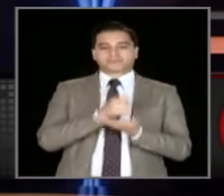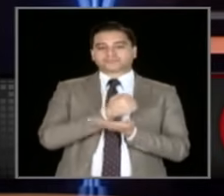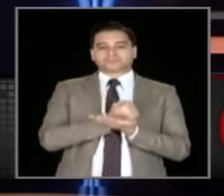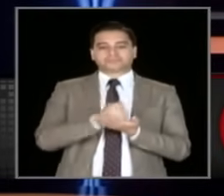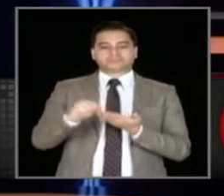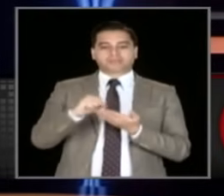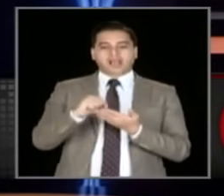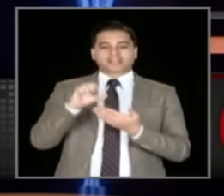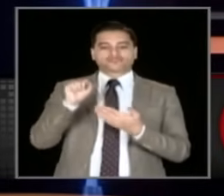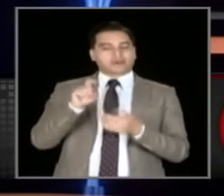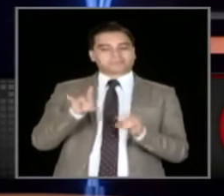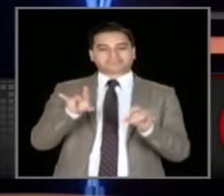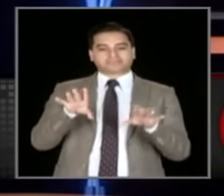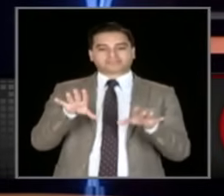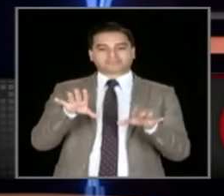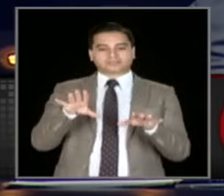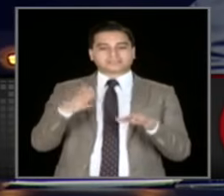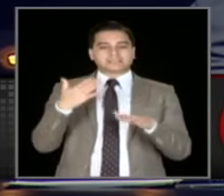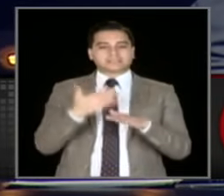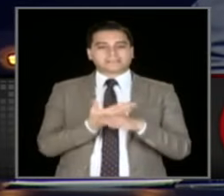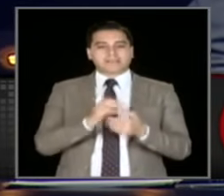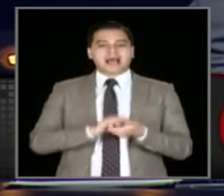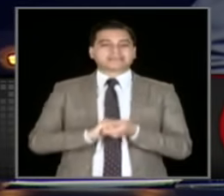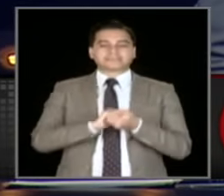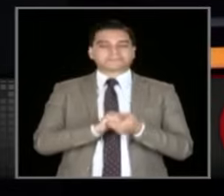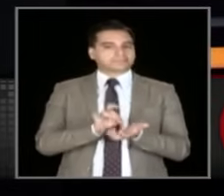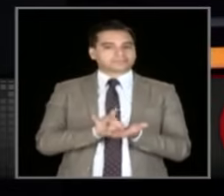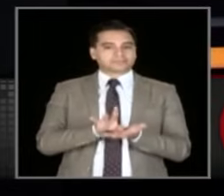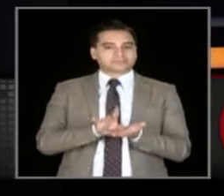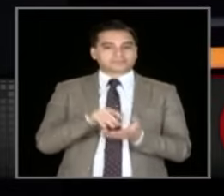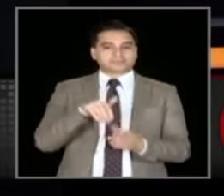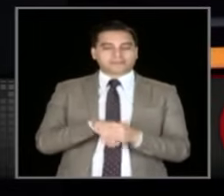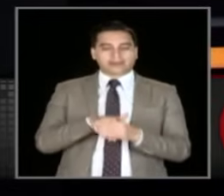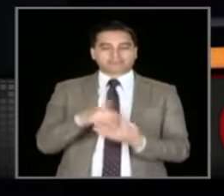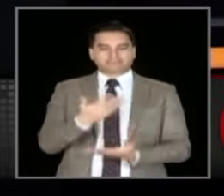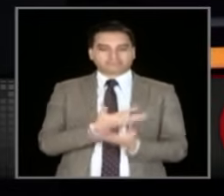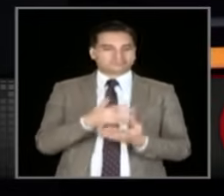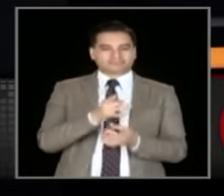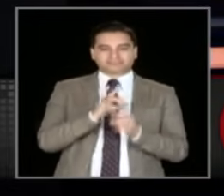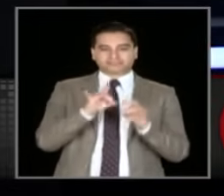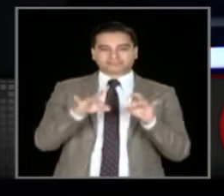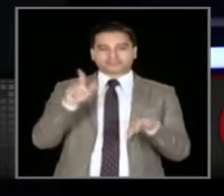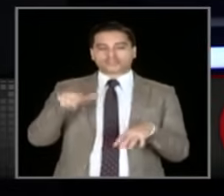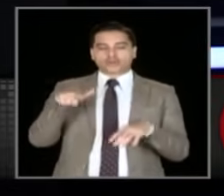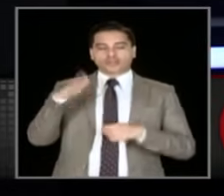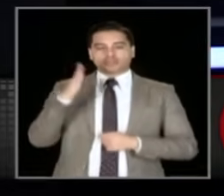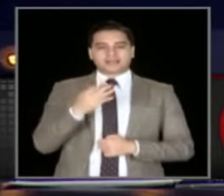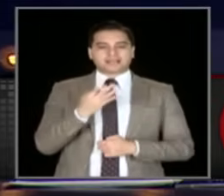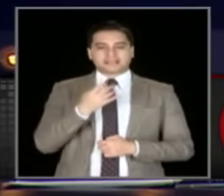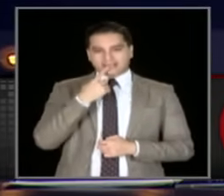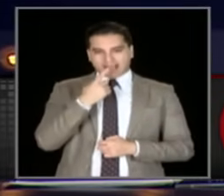العليا في 16 إبريل. 16 إبريل سنة كام؟